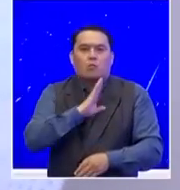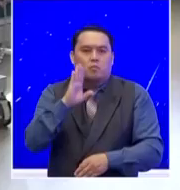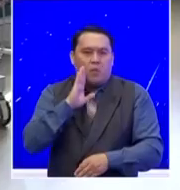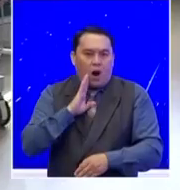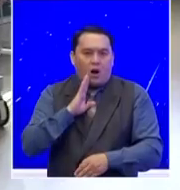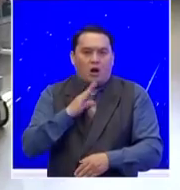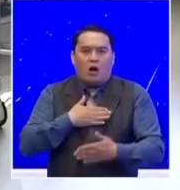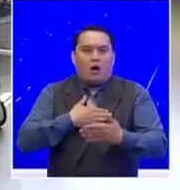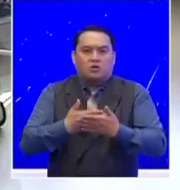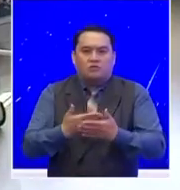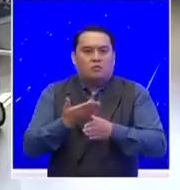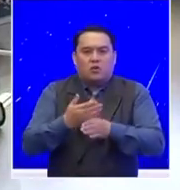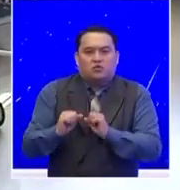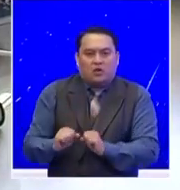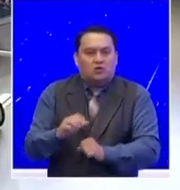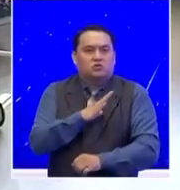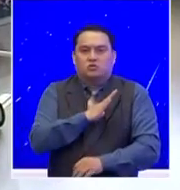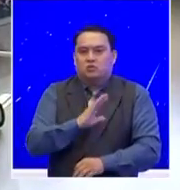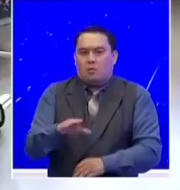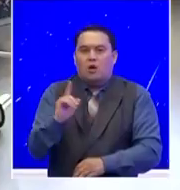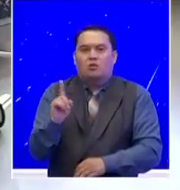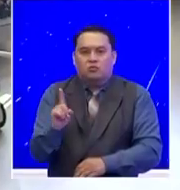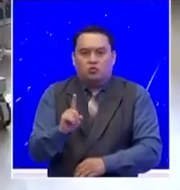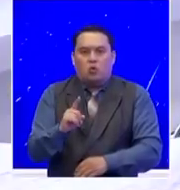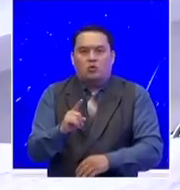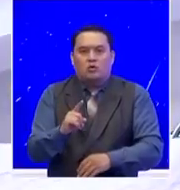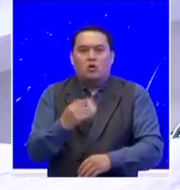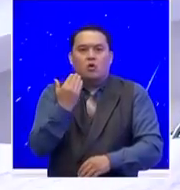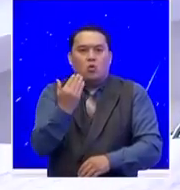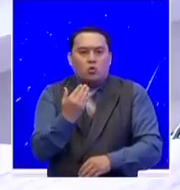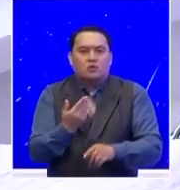мама, не принявшая никаких мер для спасения своего дитя из рук злодея.